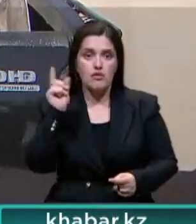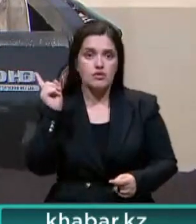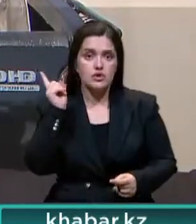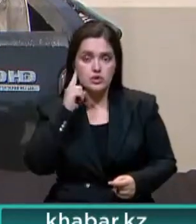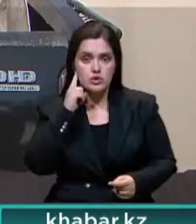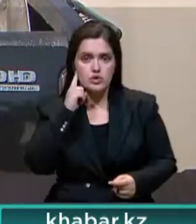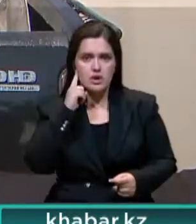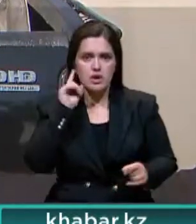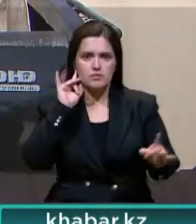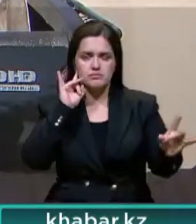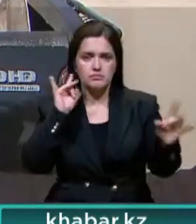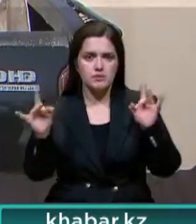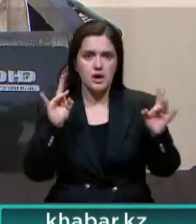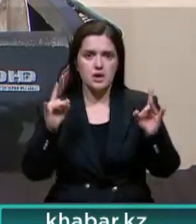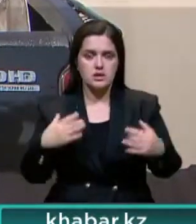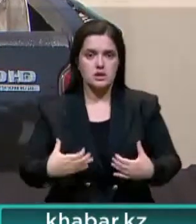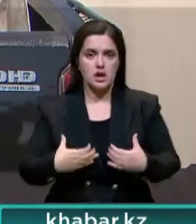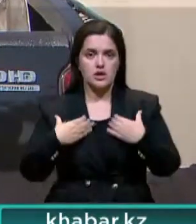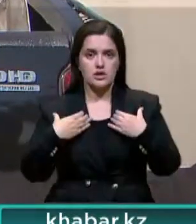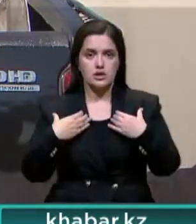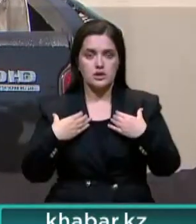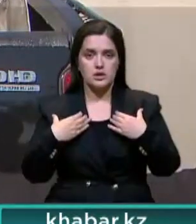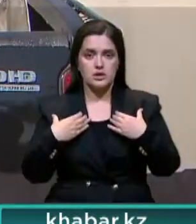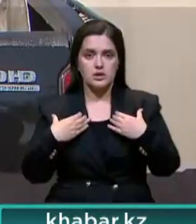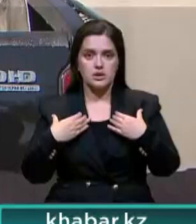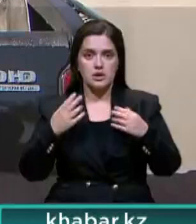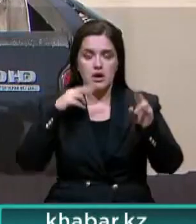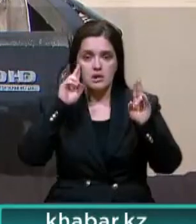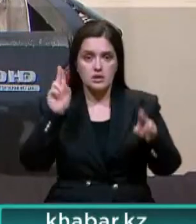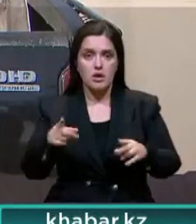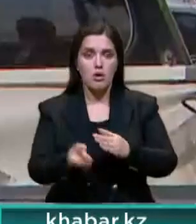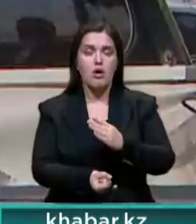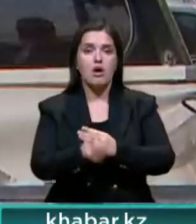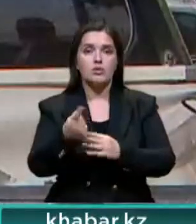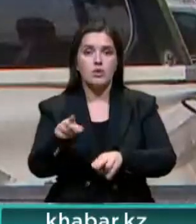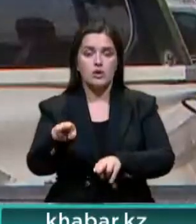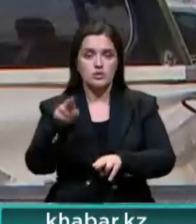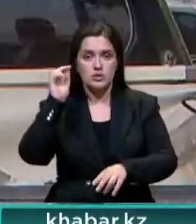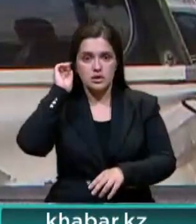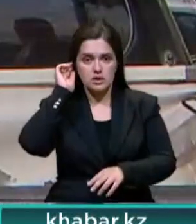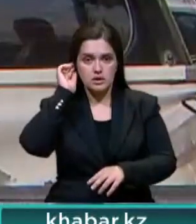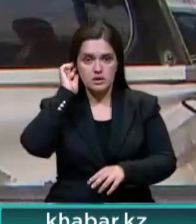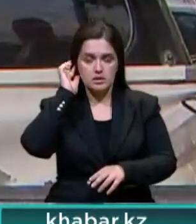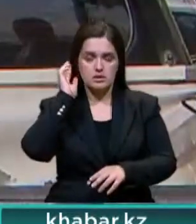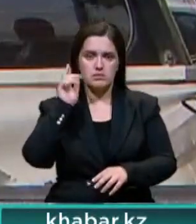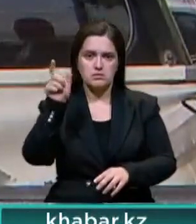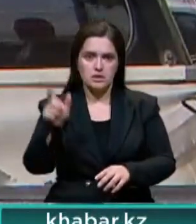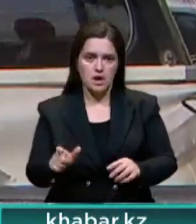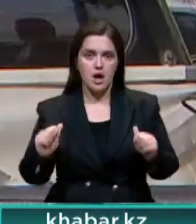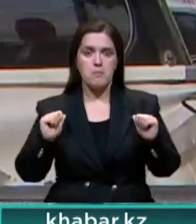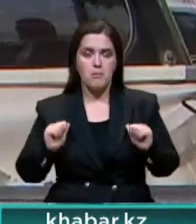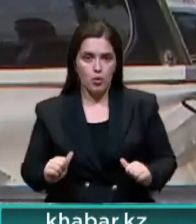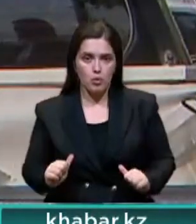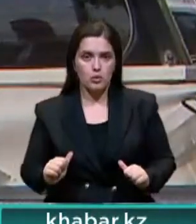сильный грохот был, страшный просто. Я не знаю, откуда у него оружие вообще взялось. У нас спокойный район был. Никогда такого